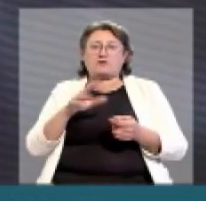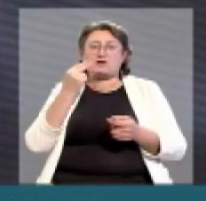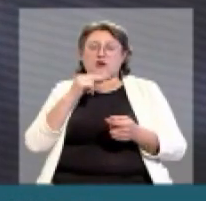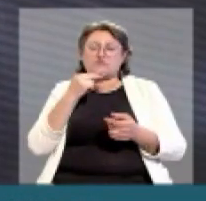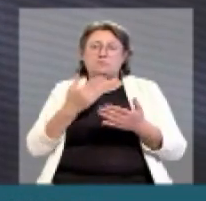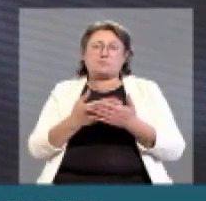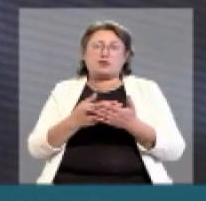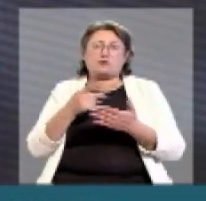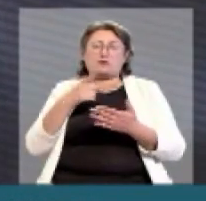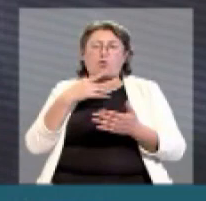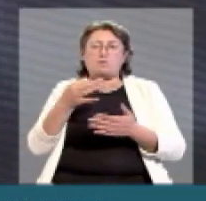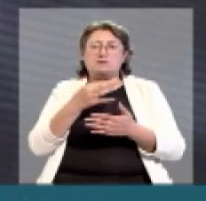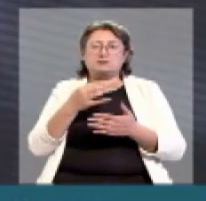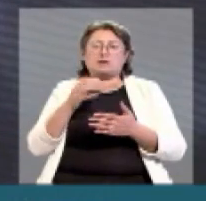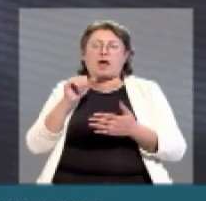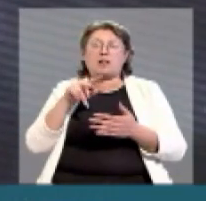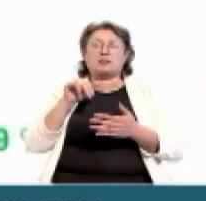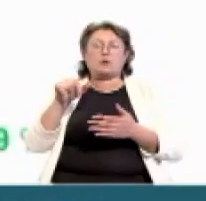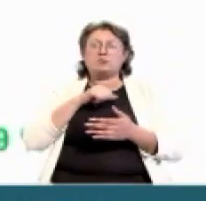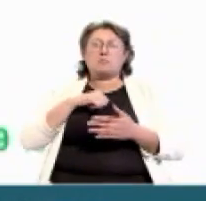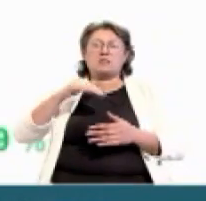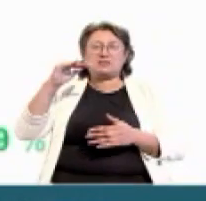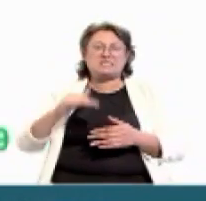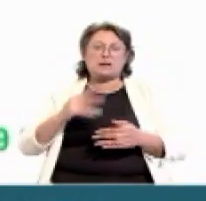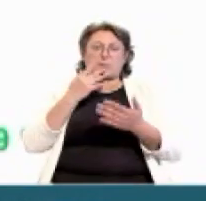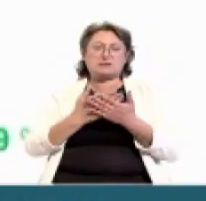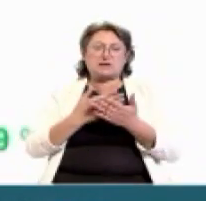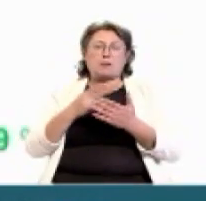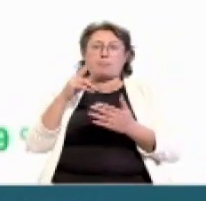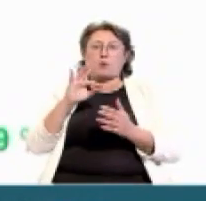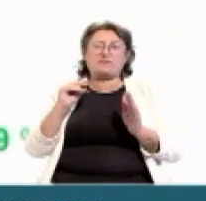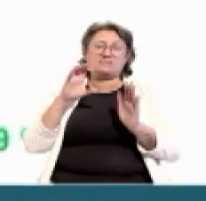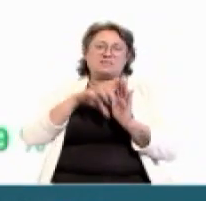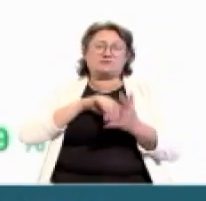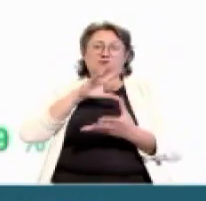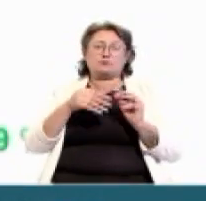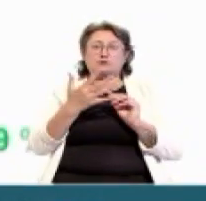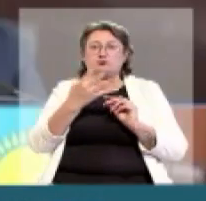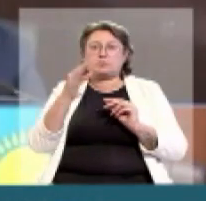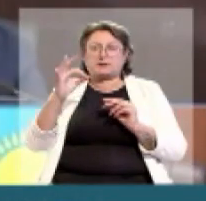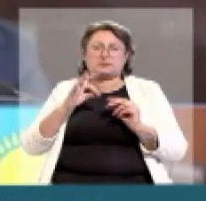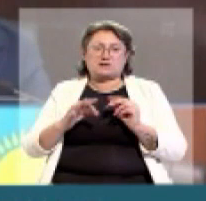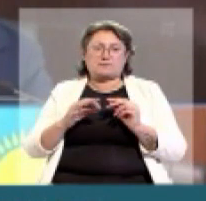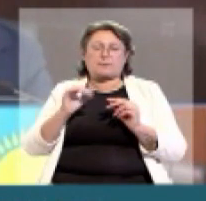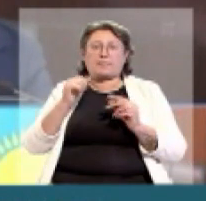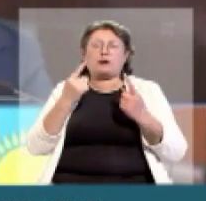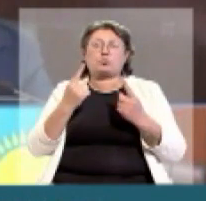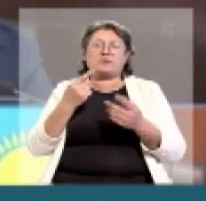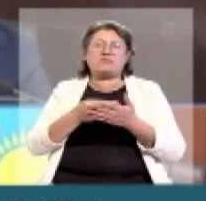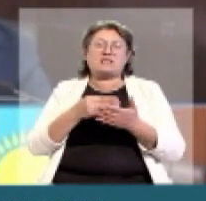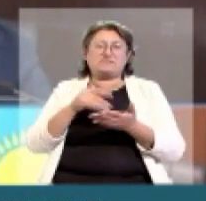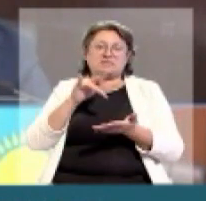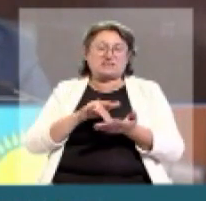качестве примера он привел область Улытау, где самые низкие показатели по инвестициям всего 54%. А в крупном